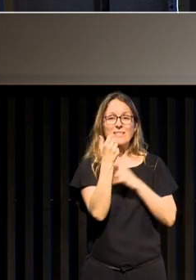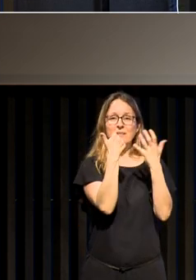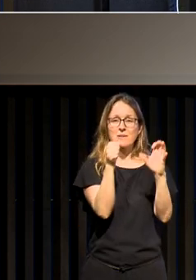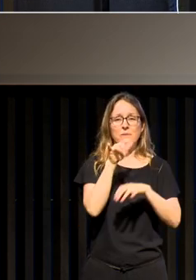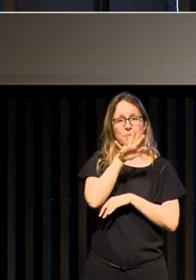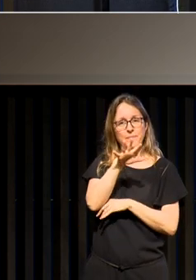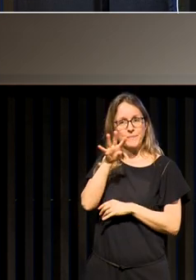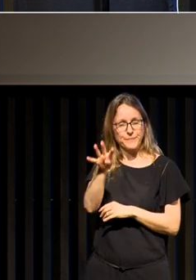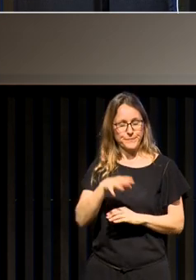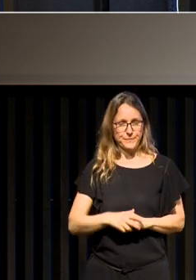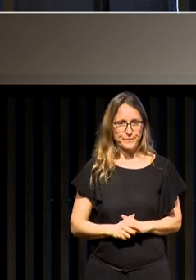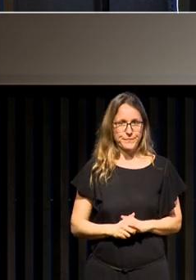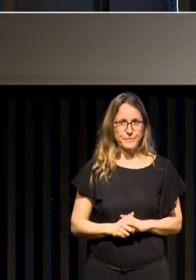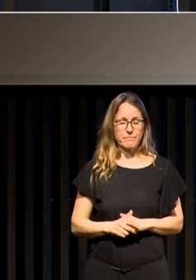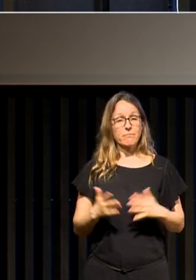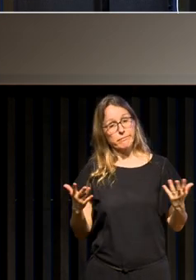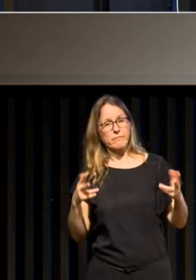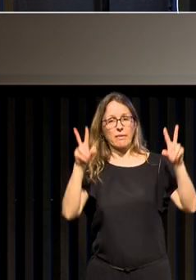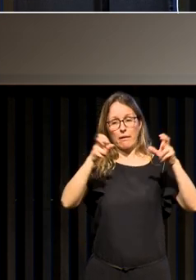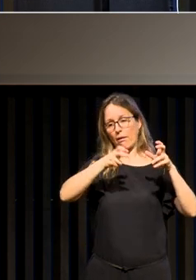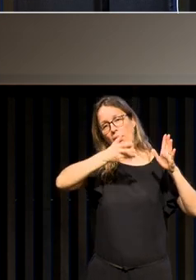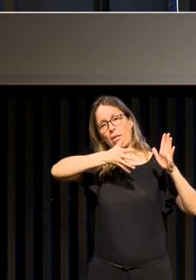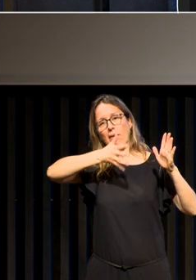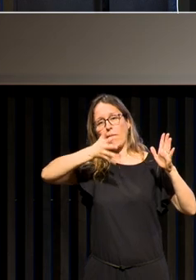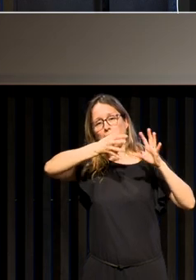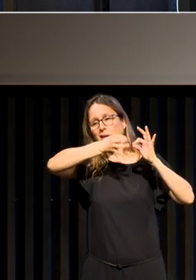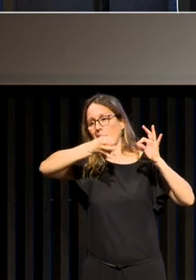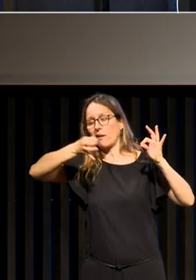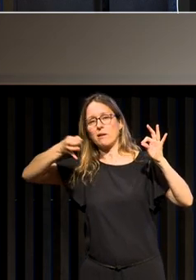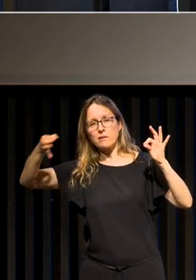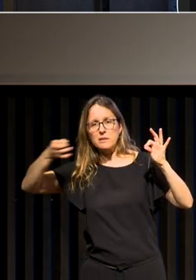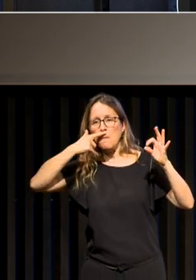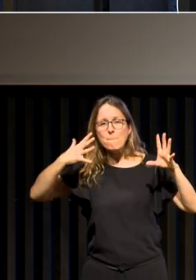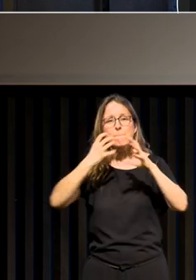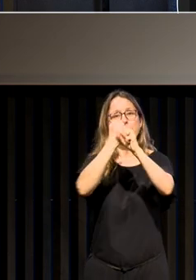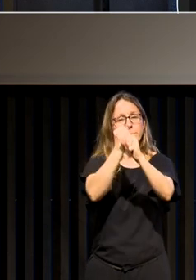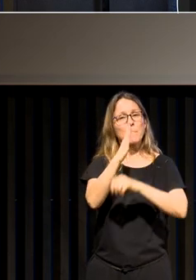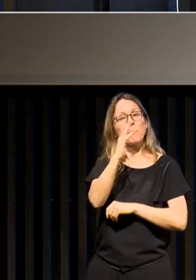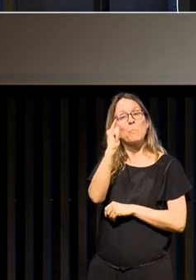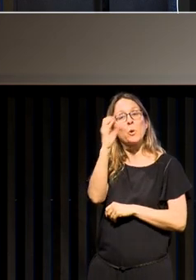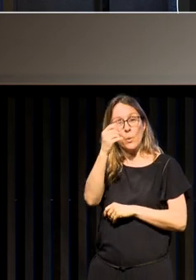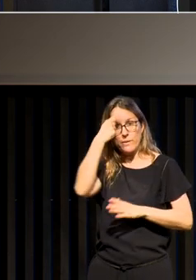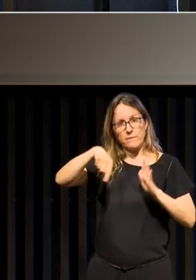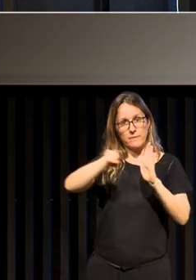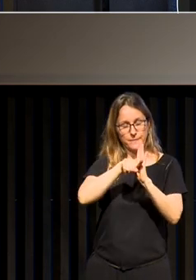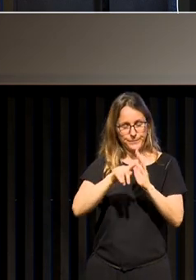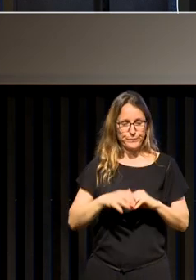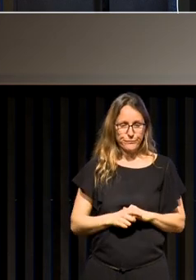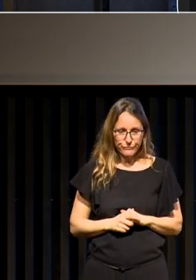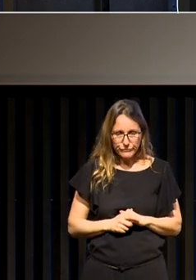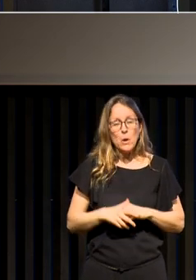94-654. Alors, le titre était très long, il a été simplifié en bioéthique ensuite. Elle a été